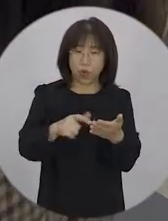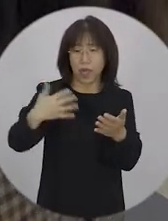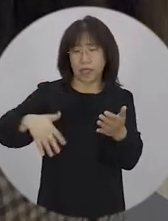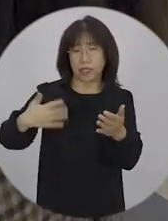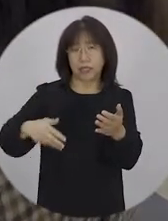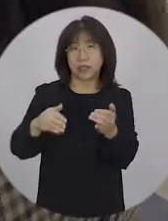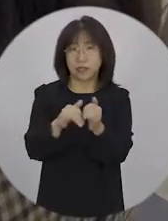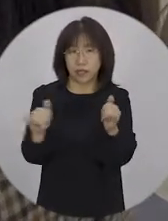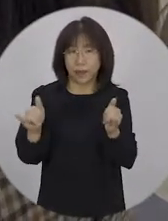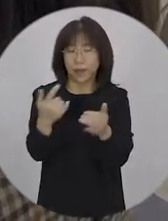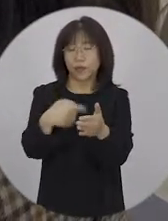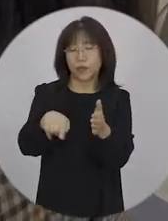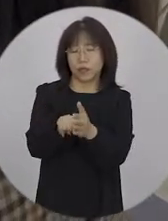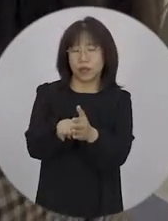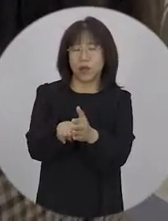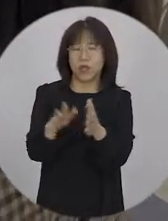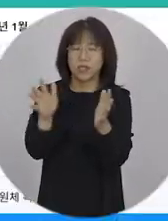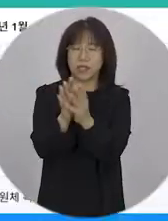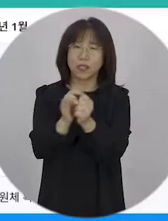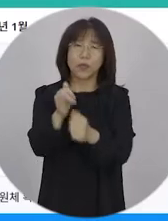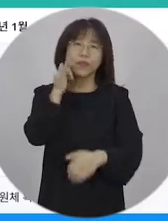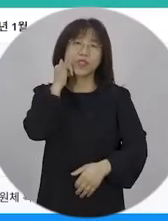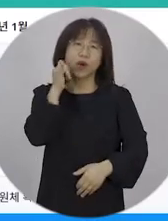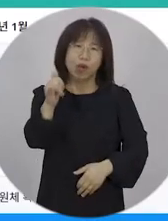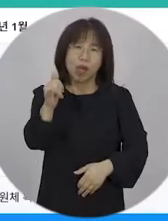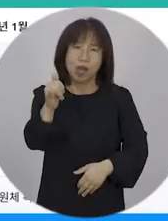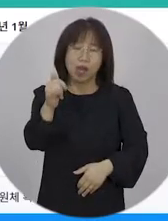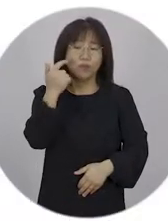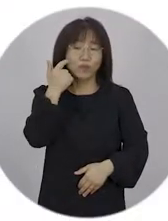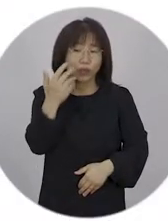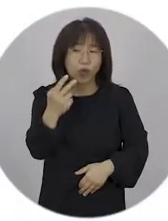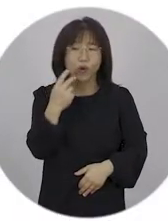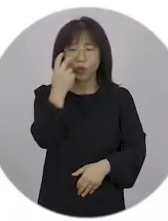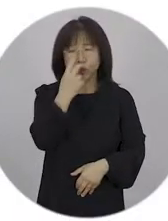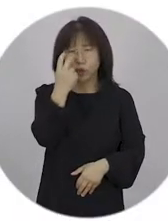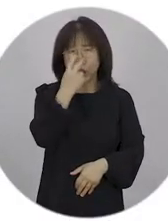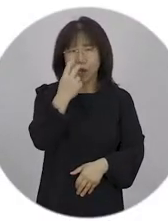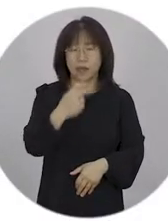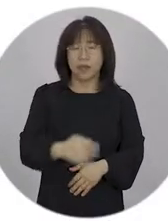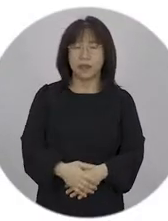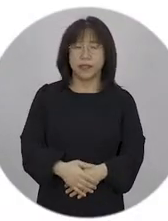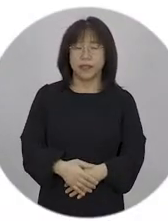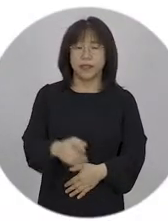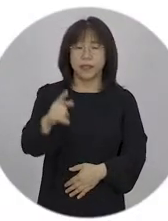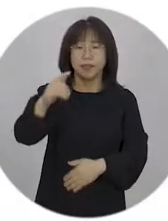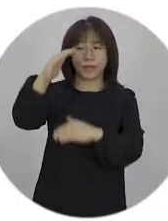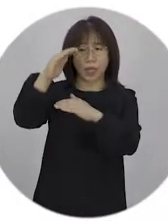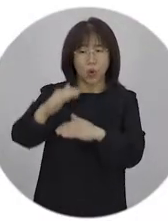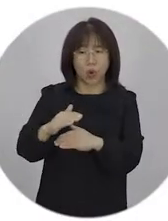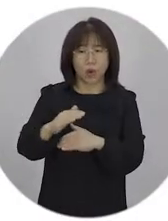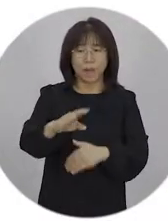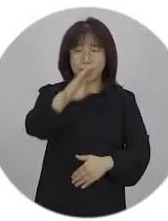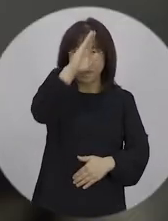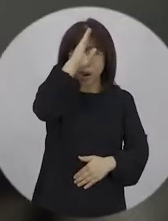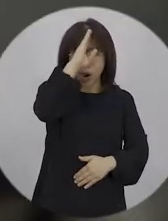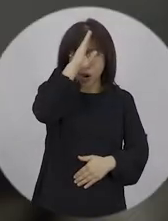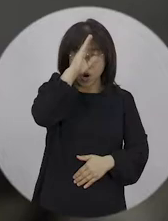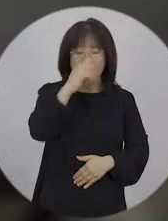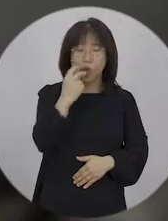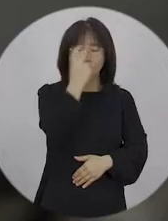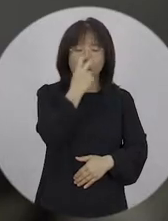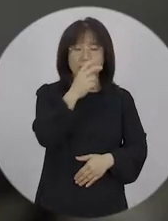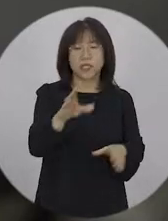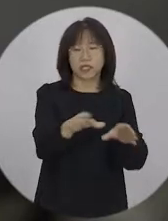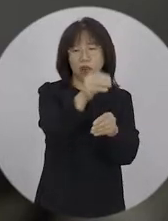기초 역학조사를 등록하지 않은 확진 자를 대상으로 직접 유선 전화로 추가 조사를 실시하고 그 내용을 질병관리